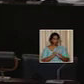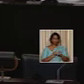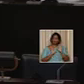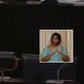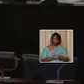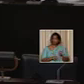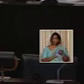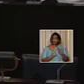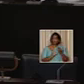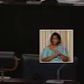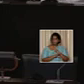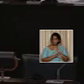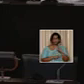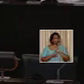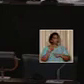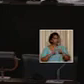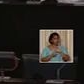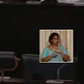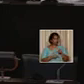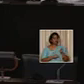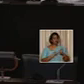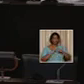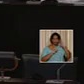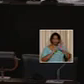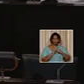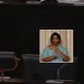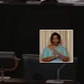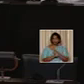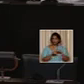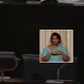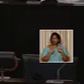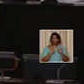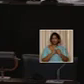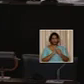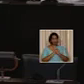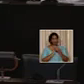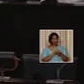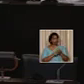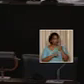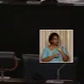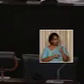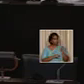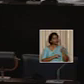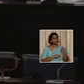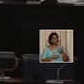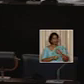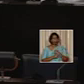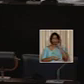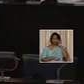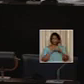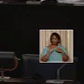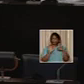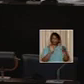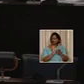उत् पशुगीदाप सागच्छावेदी विश्वविद्यालय आचार संघ मे अति गौर जनाधिपत्युमा राज्य निर्धारण